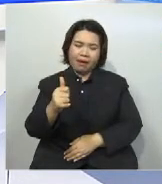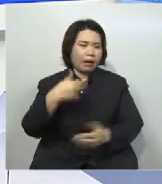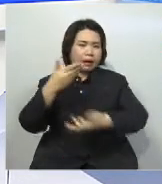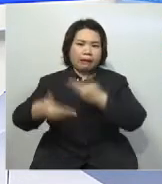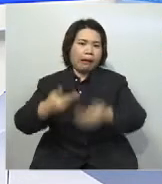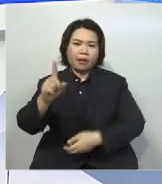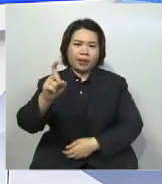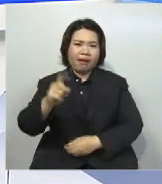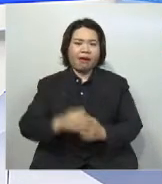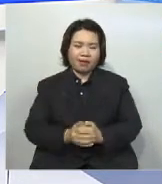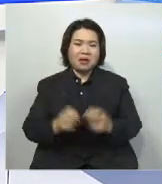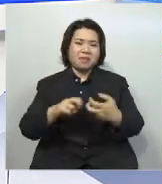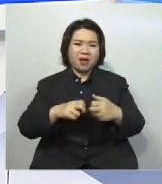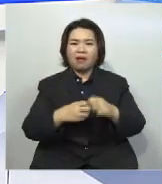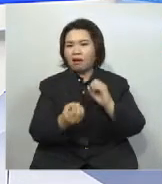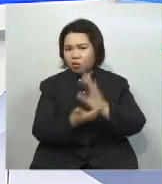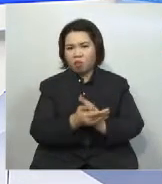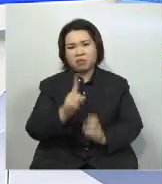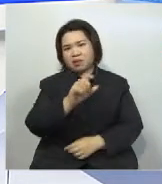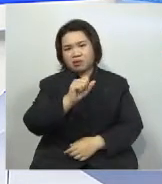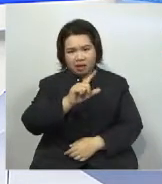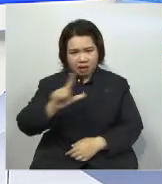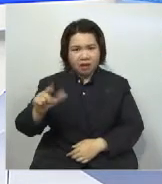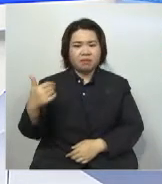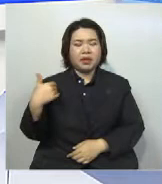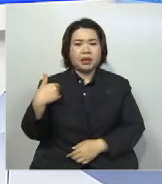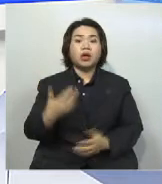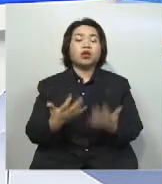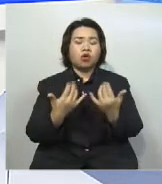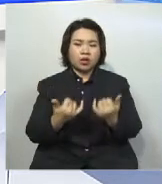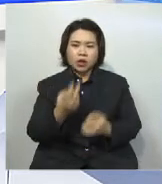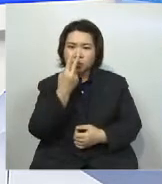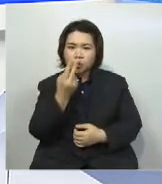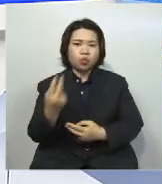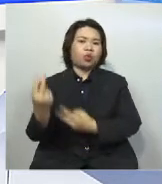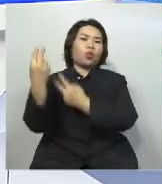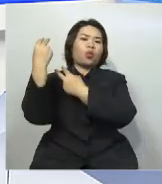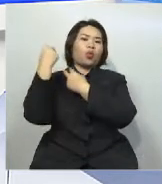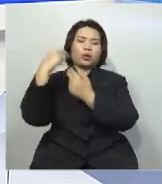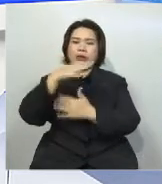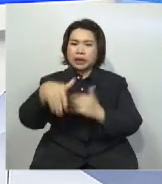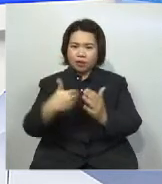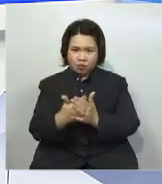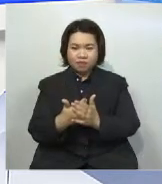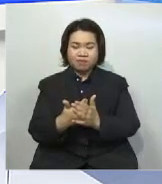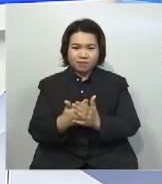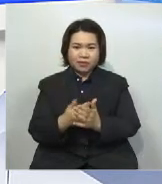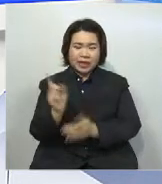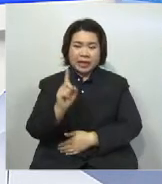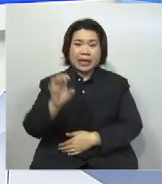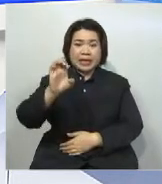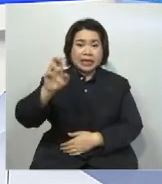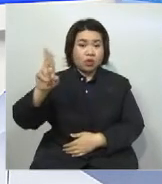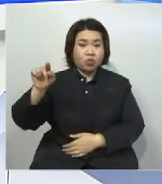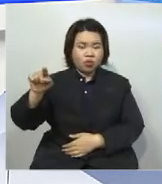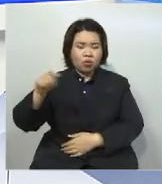ไปขายได้จะส่งความเสียหายนับแสนล้านบาทเลยทีเดียวช่วงนี้ก็เลยจะพาย้อนไปดูกันทั้งหมดอีกครั้งนึงนะคะว่าหลังจาก